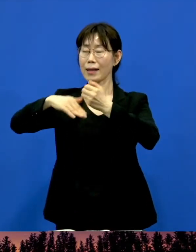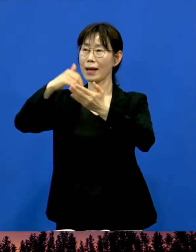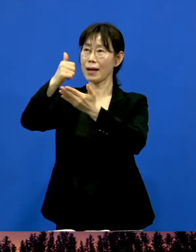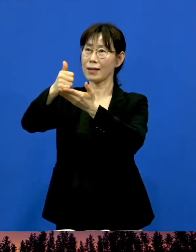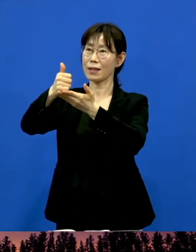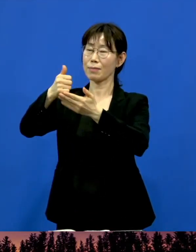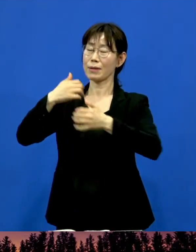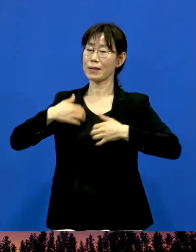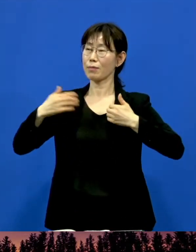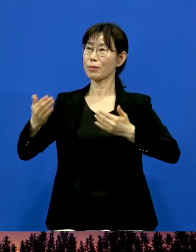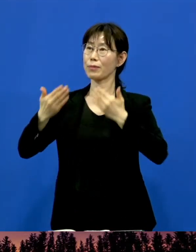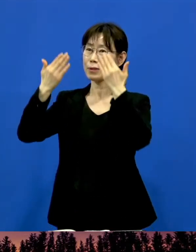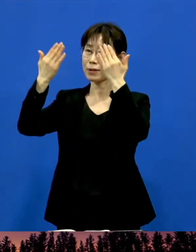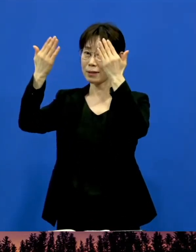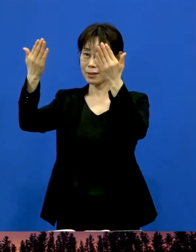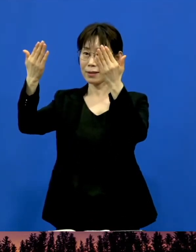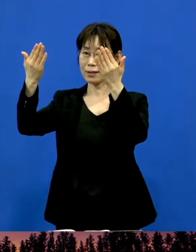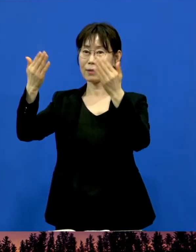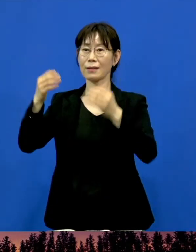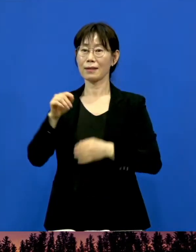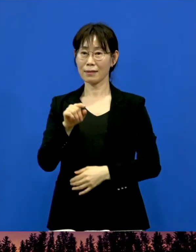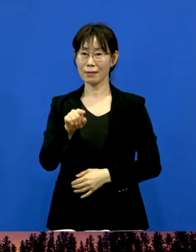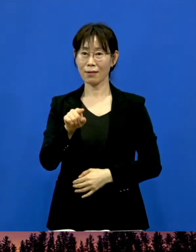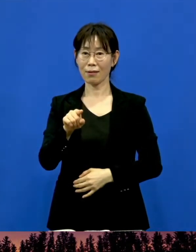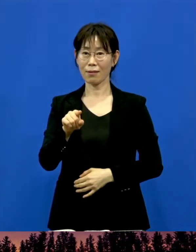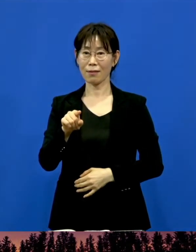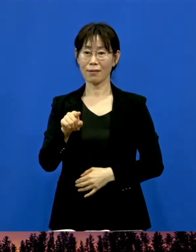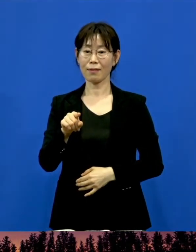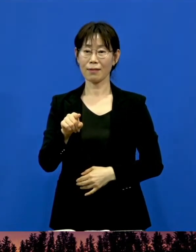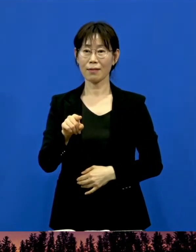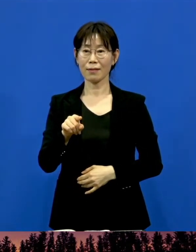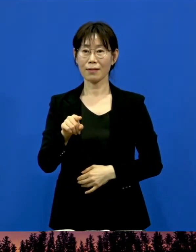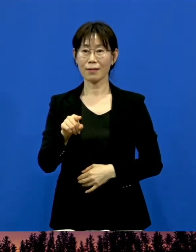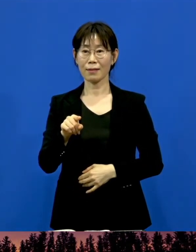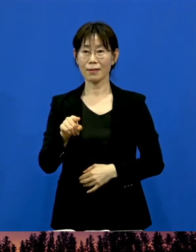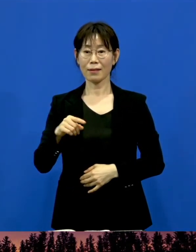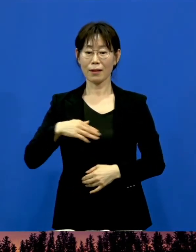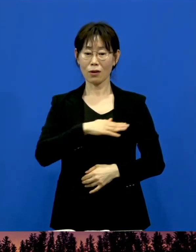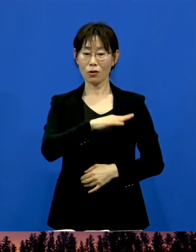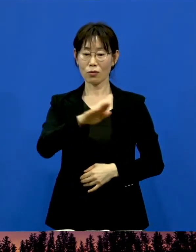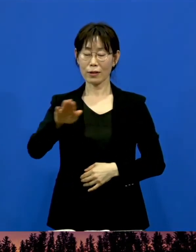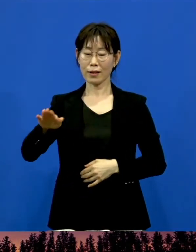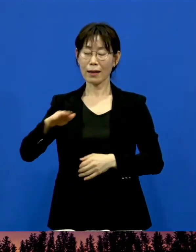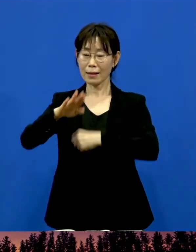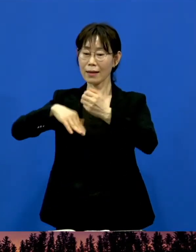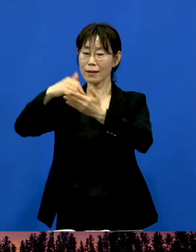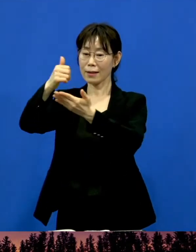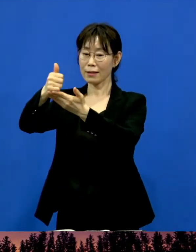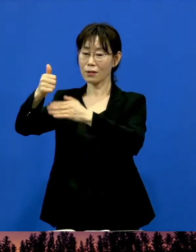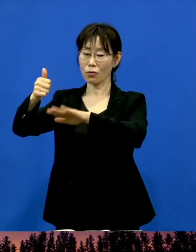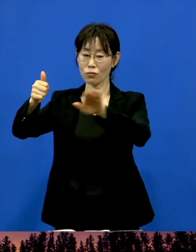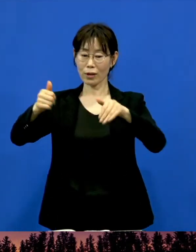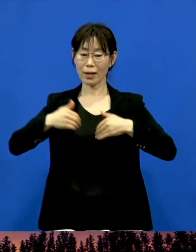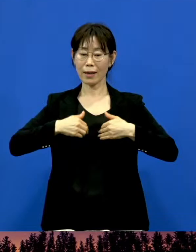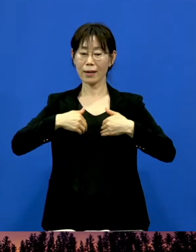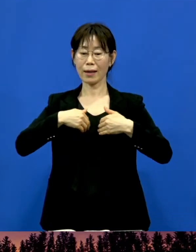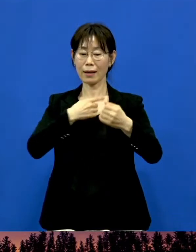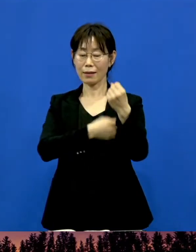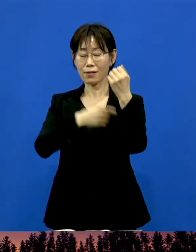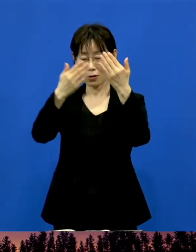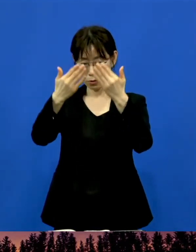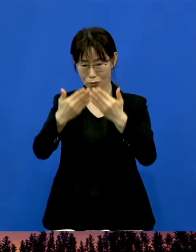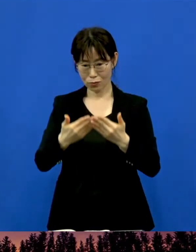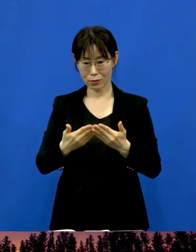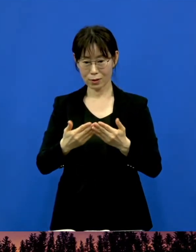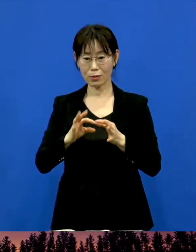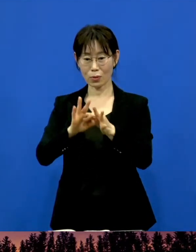기뻐하는 법을 배우기 시작할 때 우리에게 주셨던 엄청난 잠재력을 가지고 하나님의 나라를 위해서 우리의